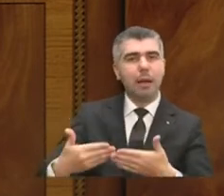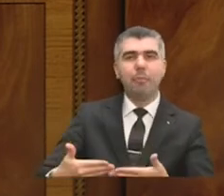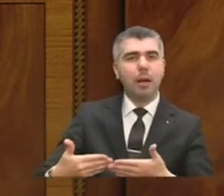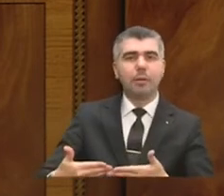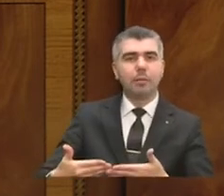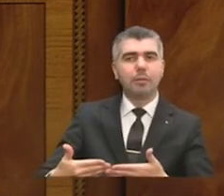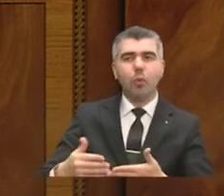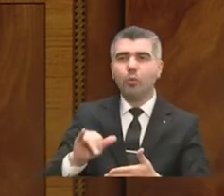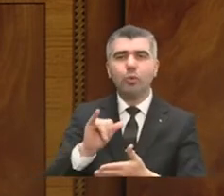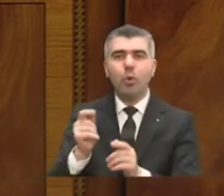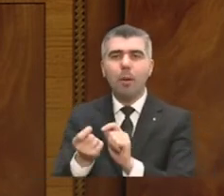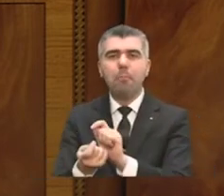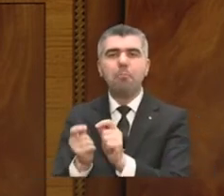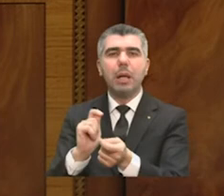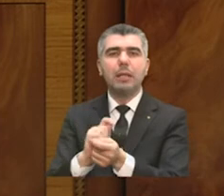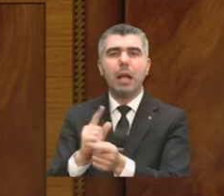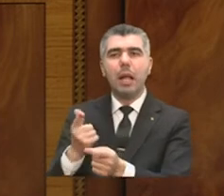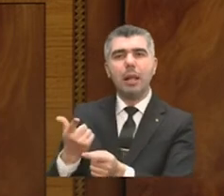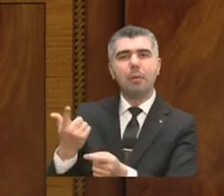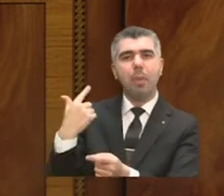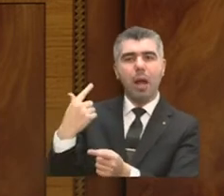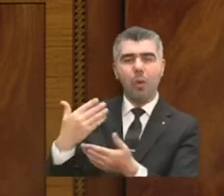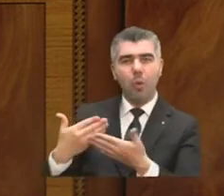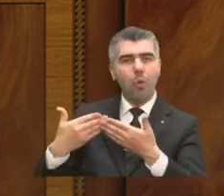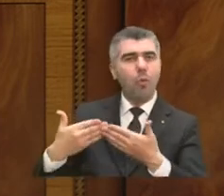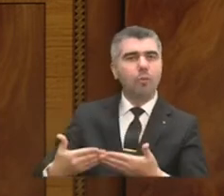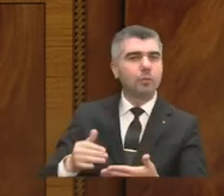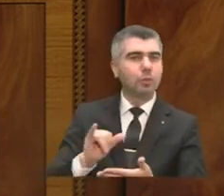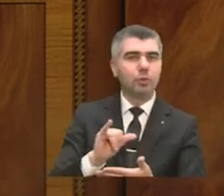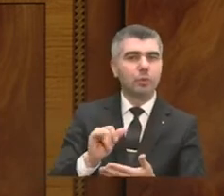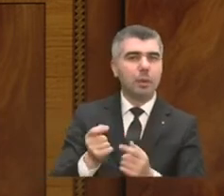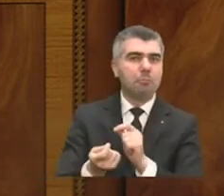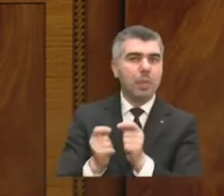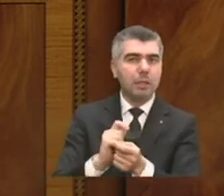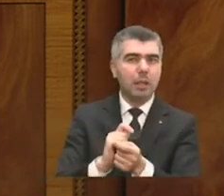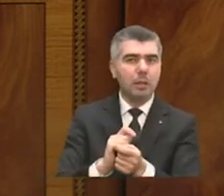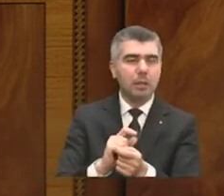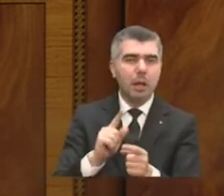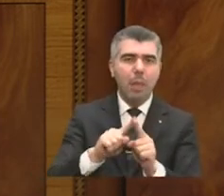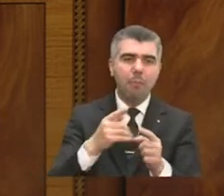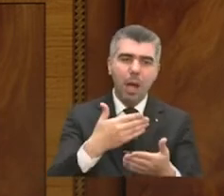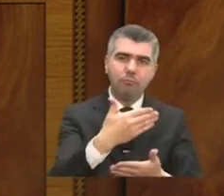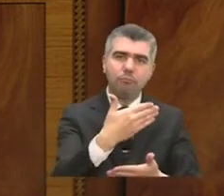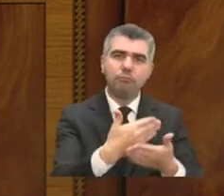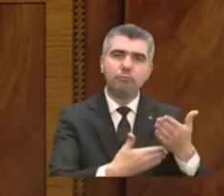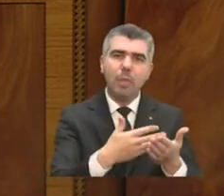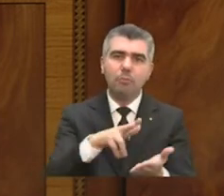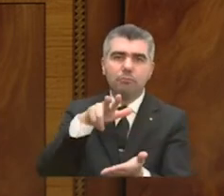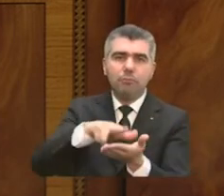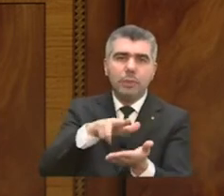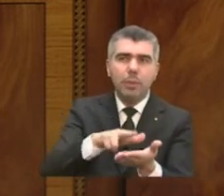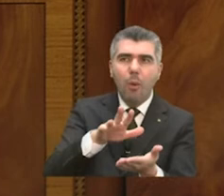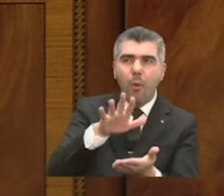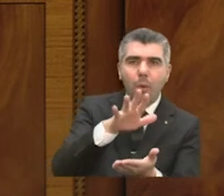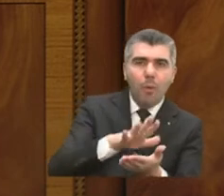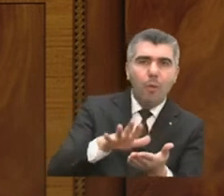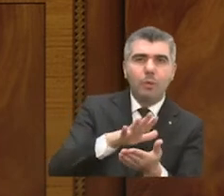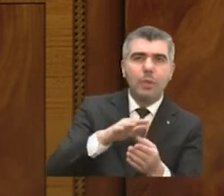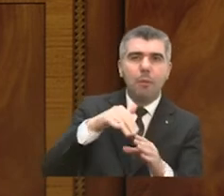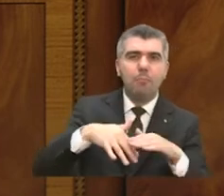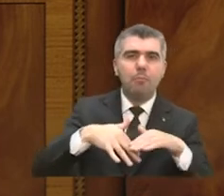le timing. Pourquoi? Qu'est-ce qui a changé depuis entre hier et aujourd'hui?